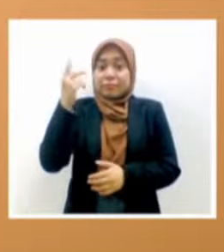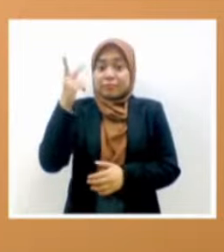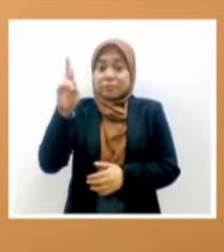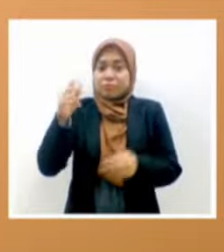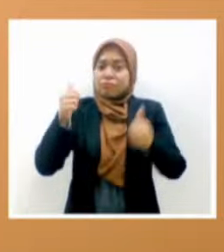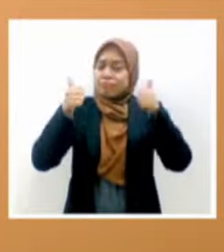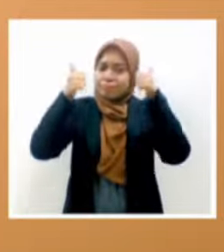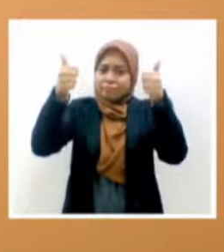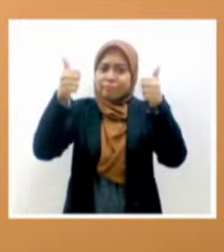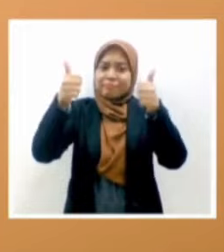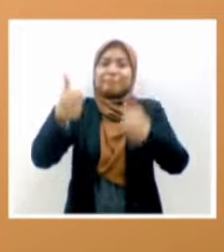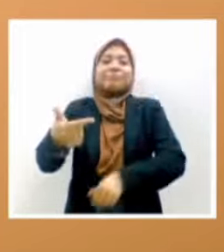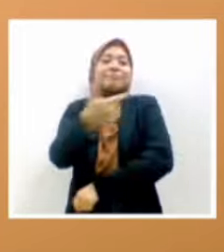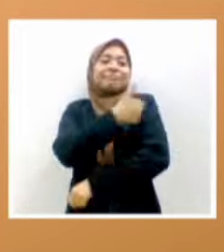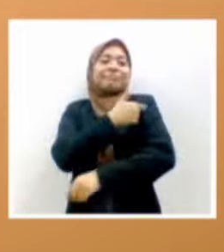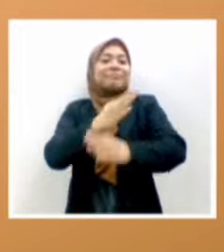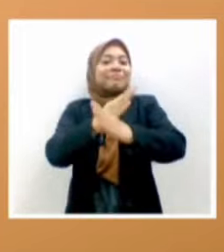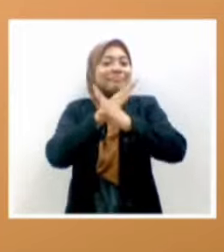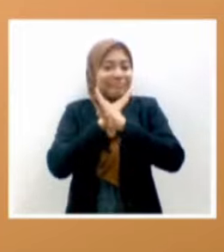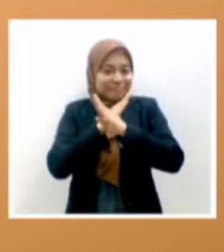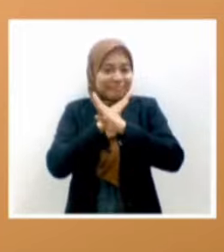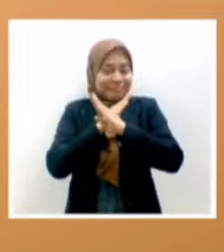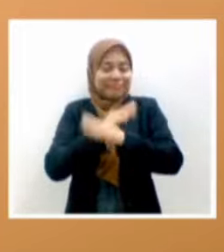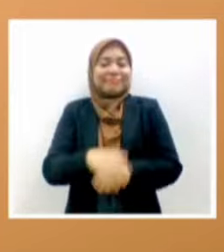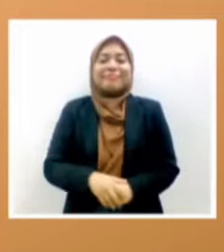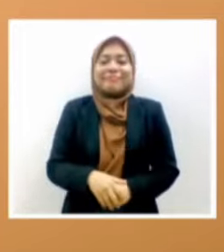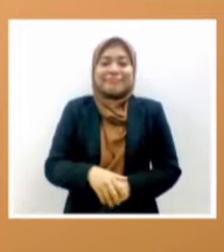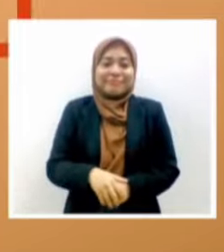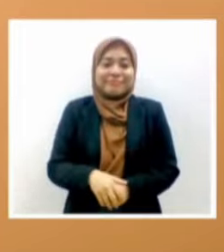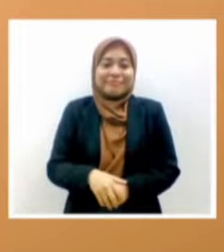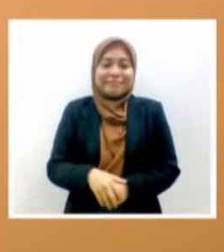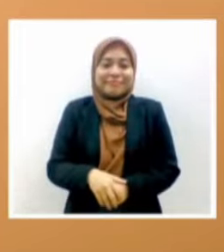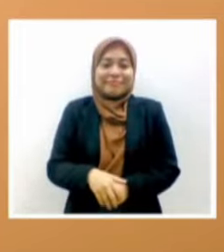keutamaan semasa pemberian vaksin 19